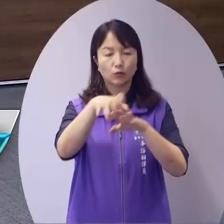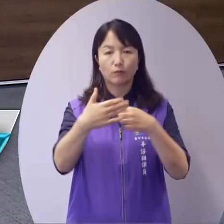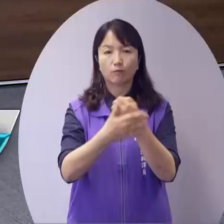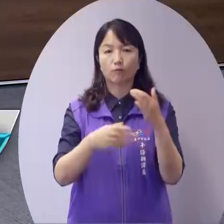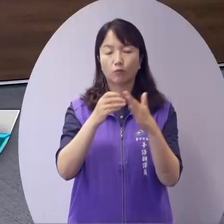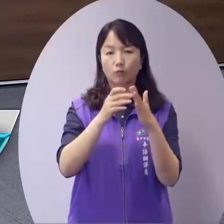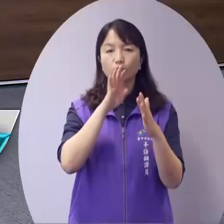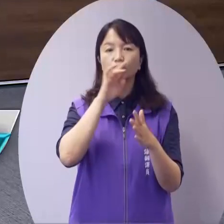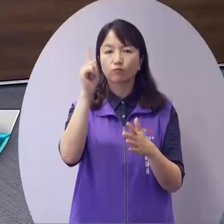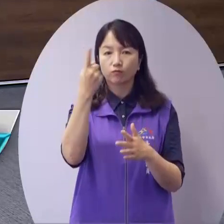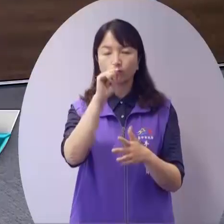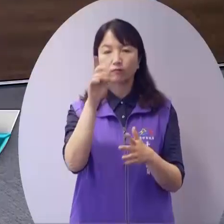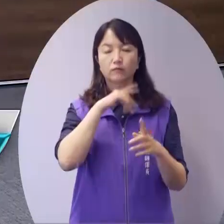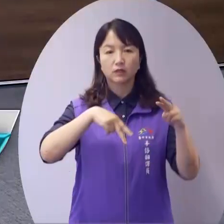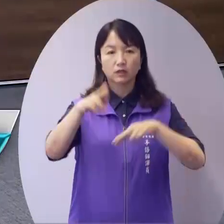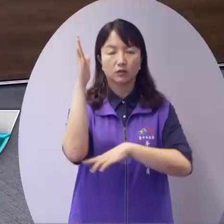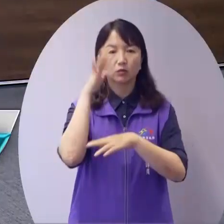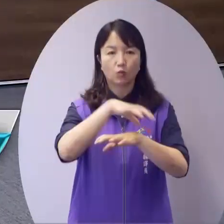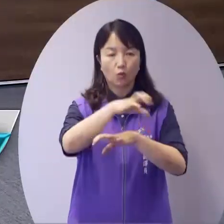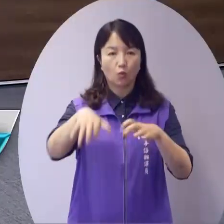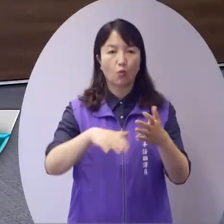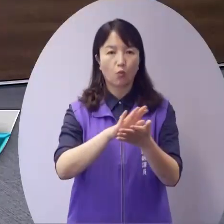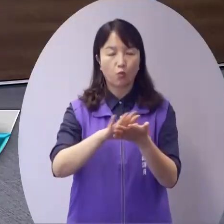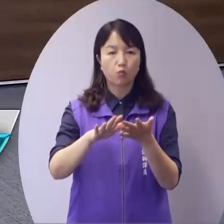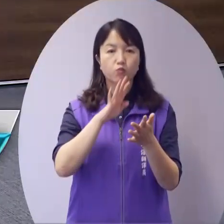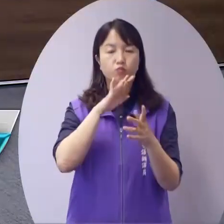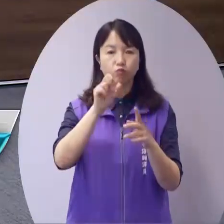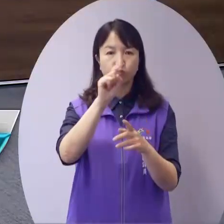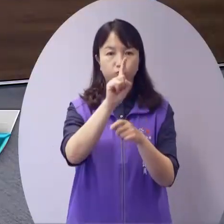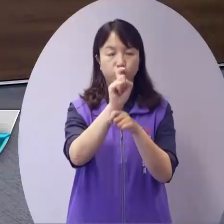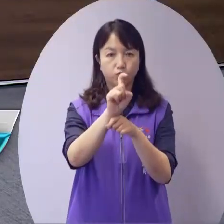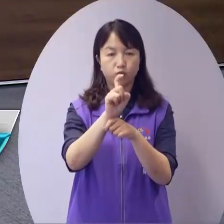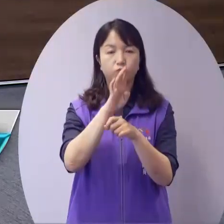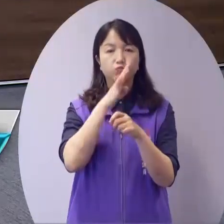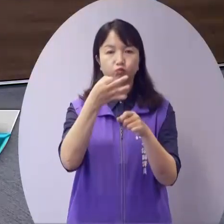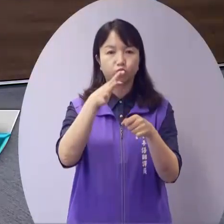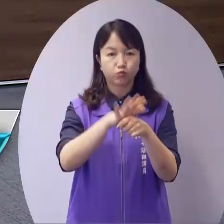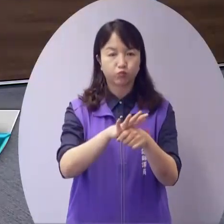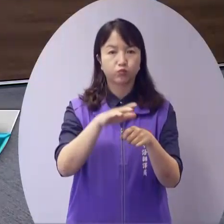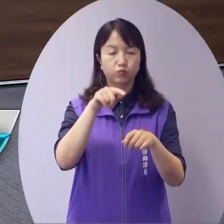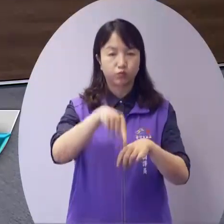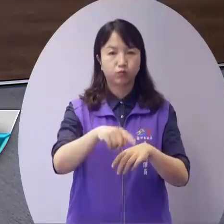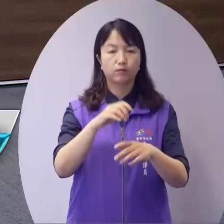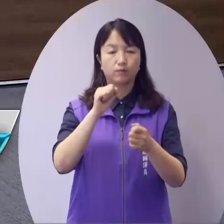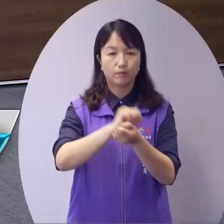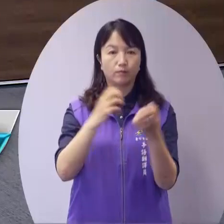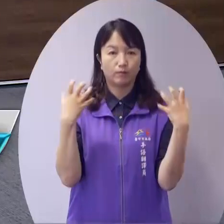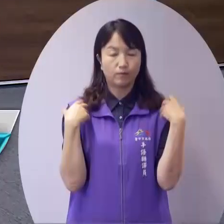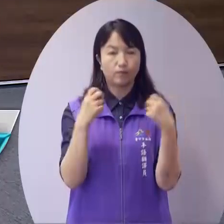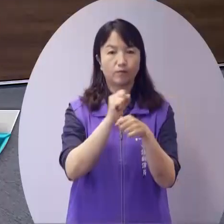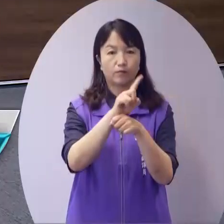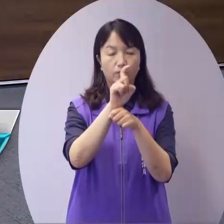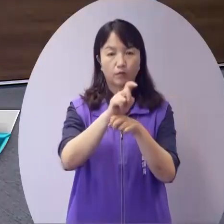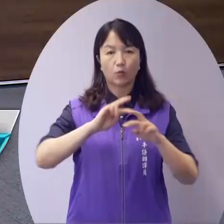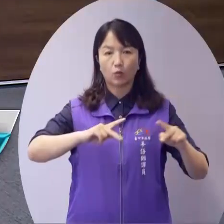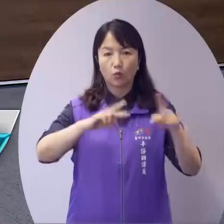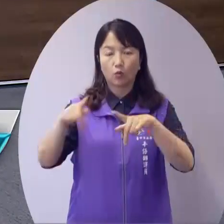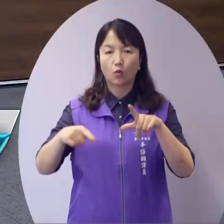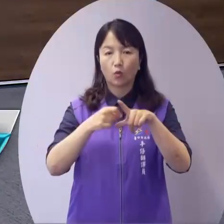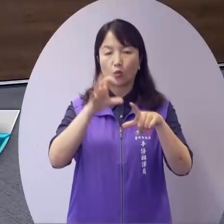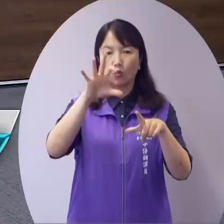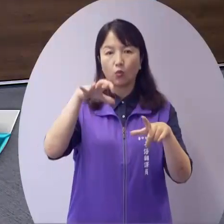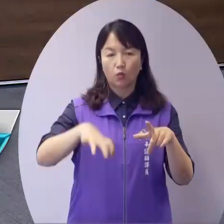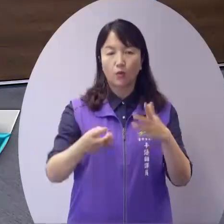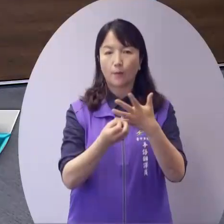局，案由行政院环境保护署110年度补助本局办理110年改善公厕